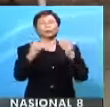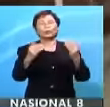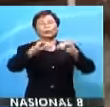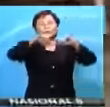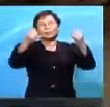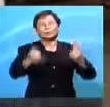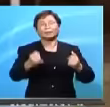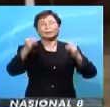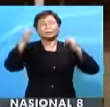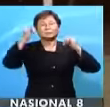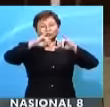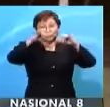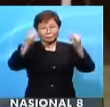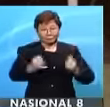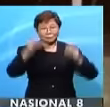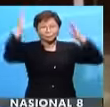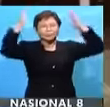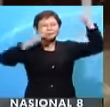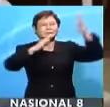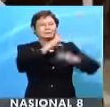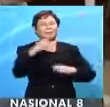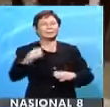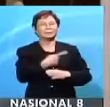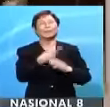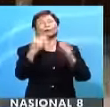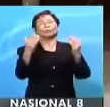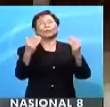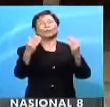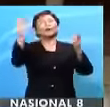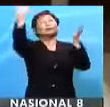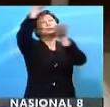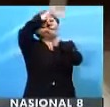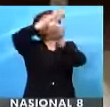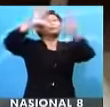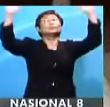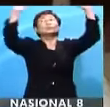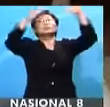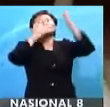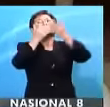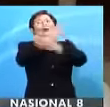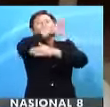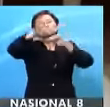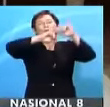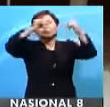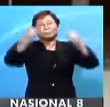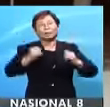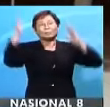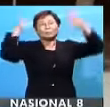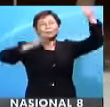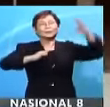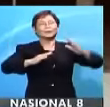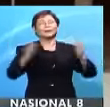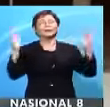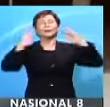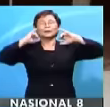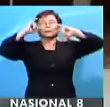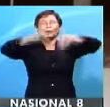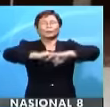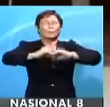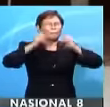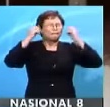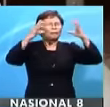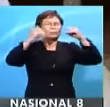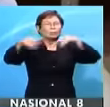haji Malaysia dengan kita doakan juga keadaan cuaca baik supaya jemaah kita semua dapat beribadah semaksimal mungkin pada